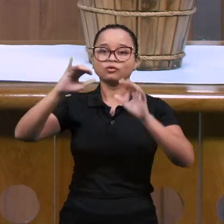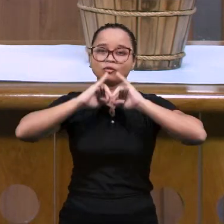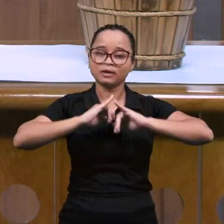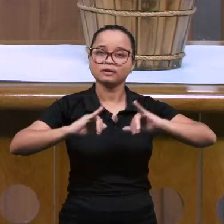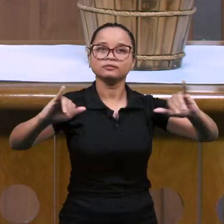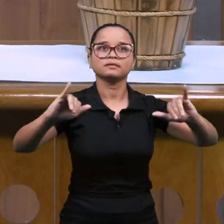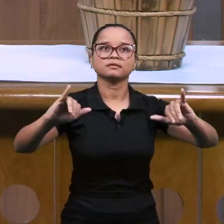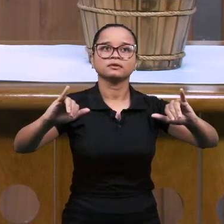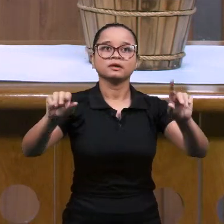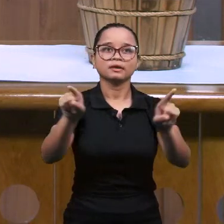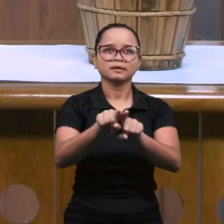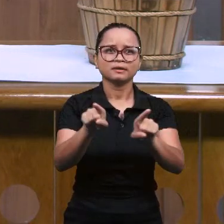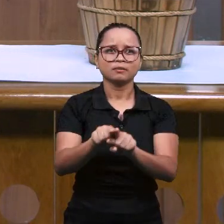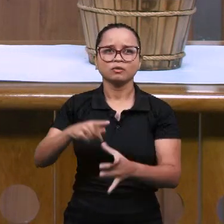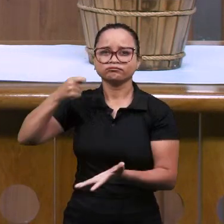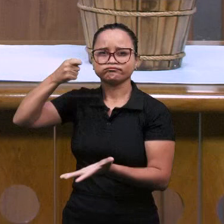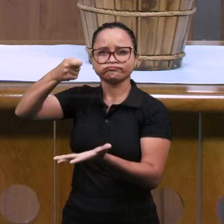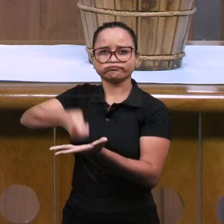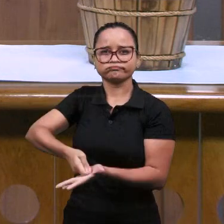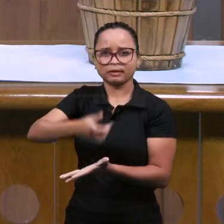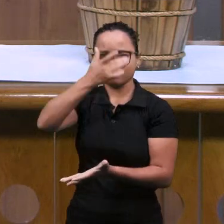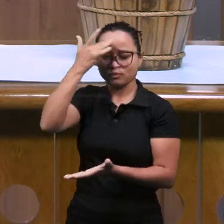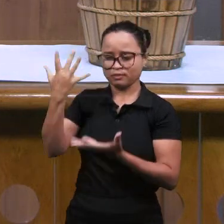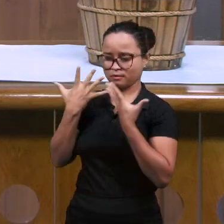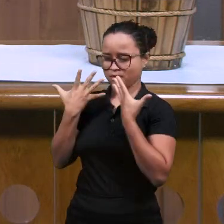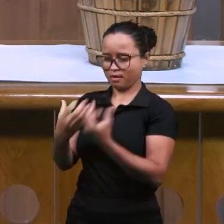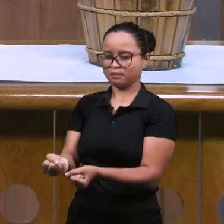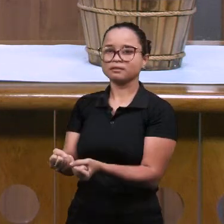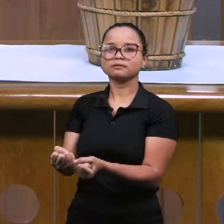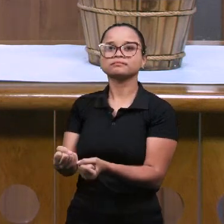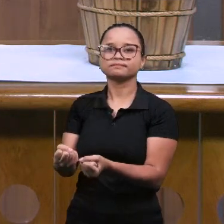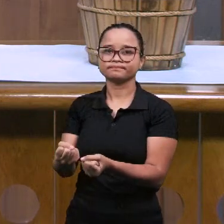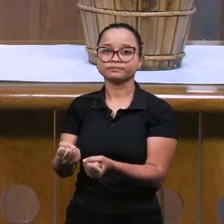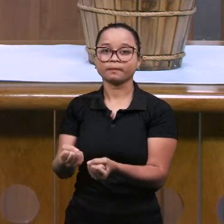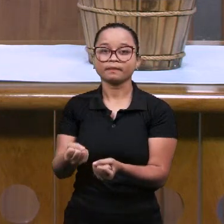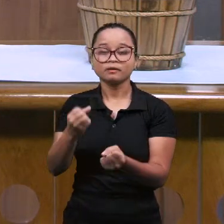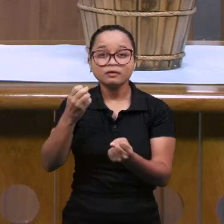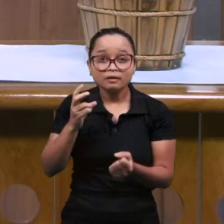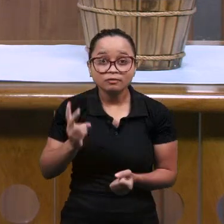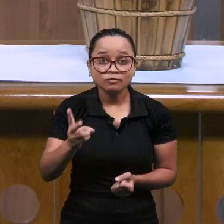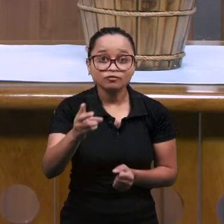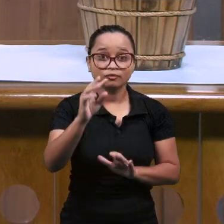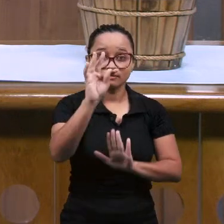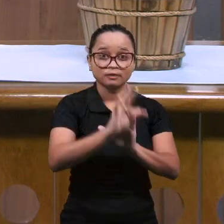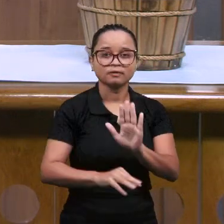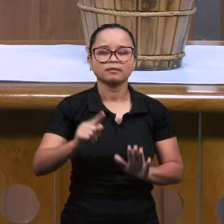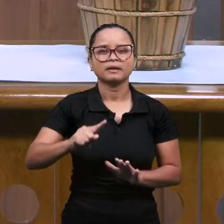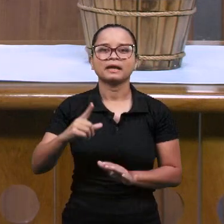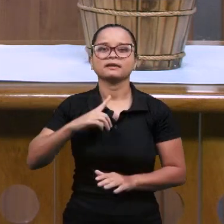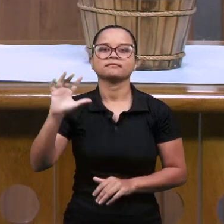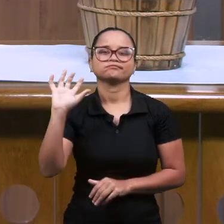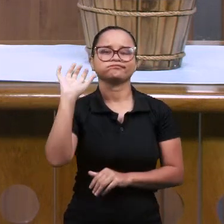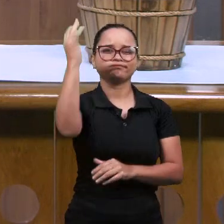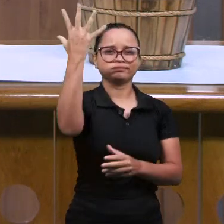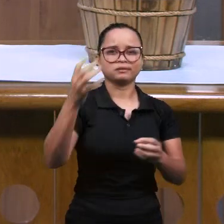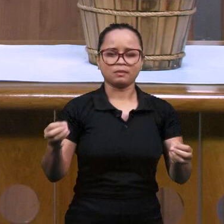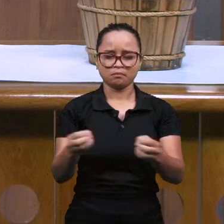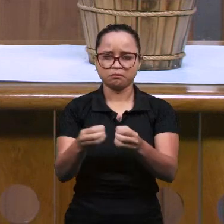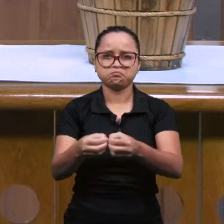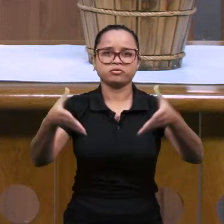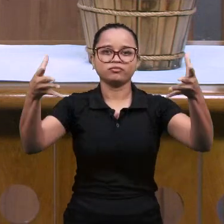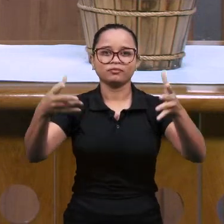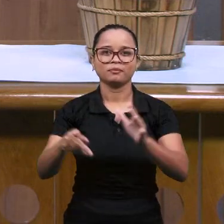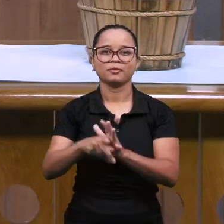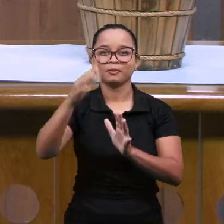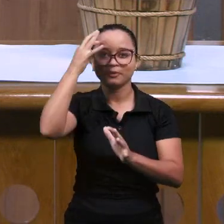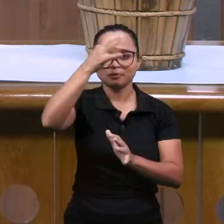confirmé par ceux qui l'ont entendu? Et si le texte continue, vous allez voir des signes, prodiges, des dons merveilles du Saint-Esprit. Vous ne voulez pas